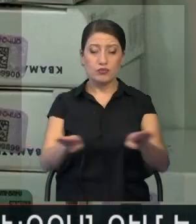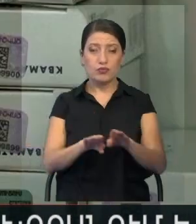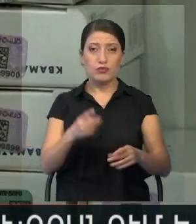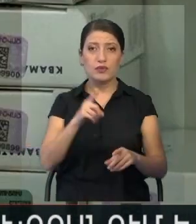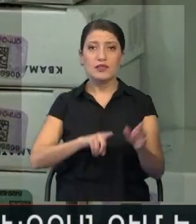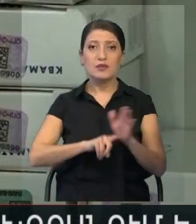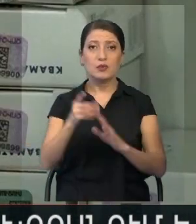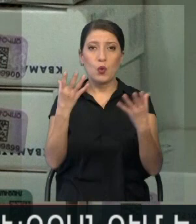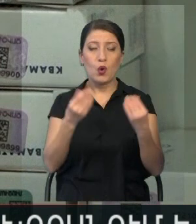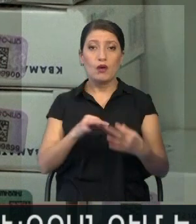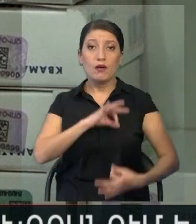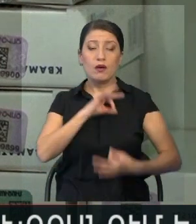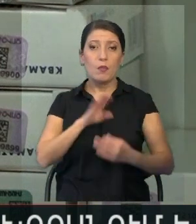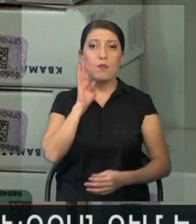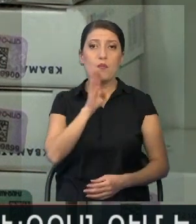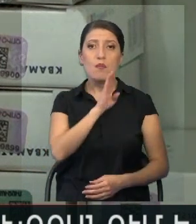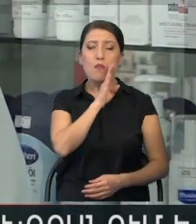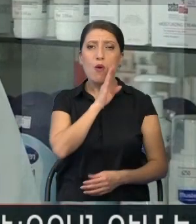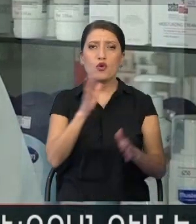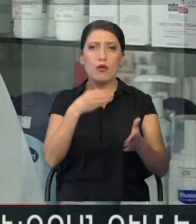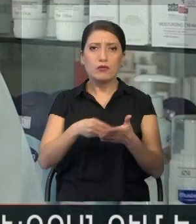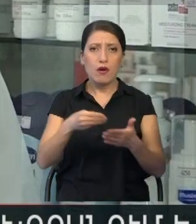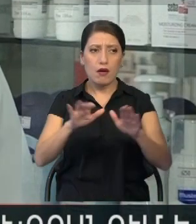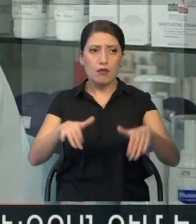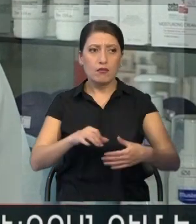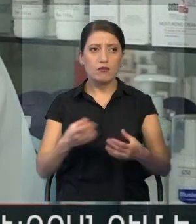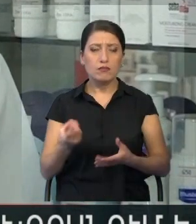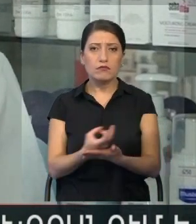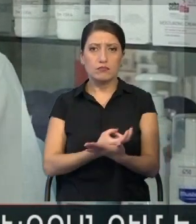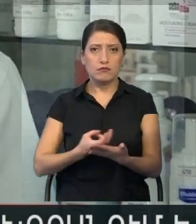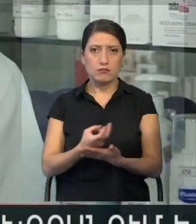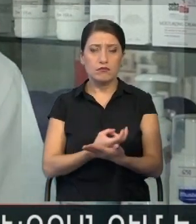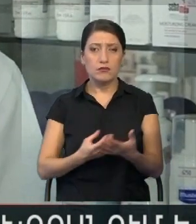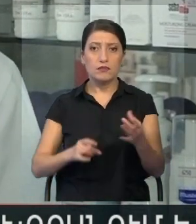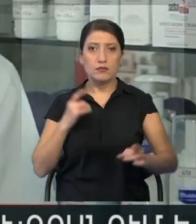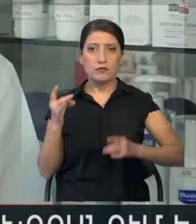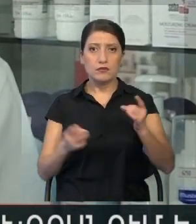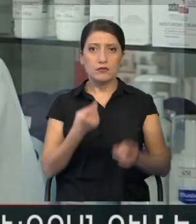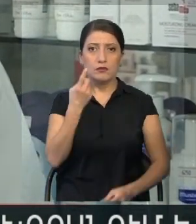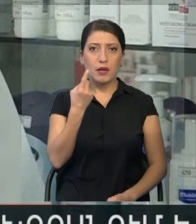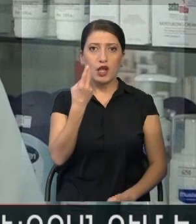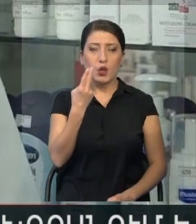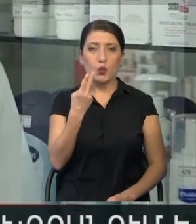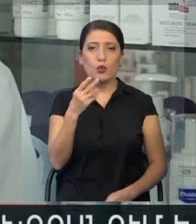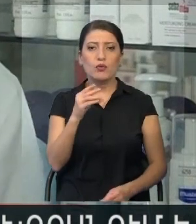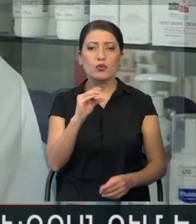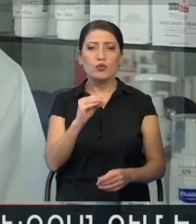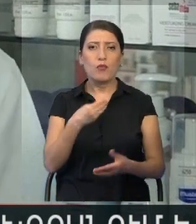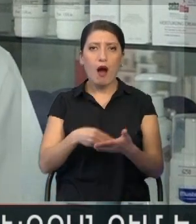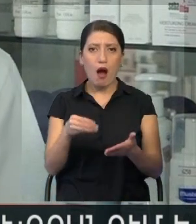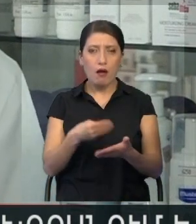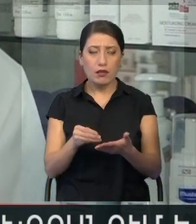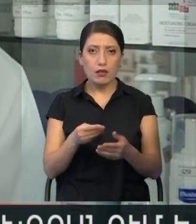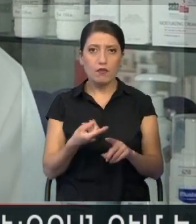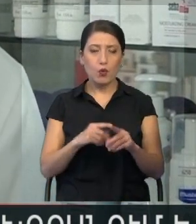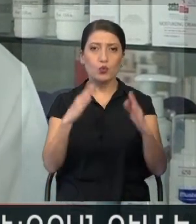խուճապահար մայրիկները տուփերով էին գնում։ Այն անհանգստությունը կարելի շատ վերցնել, որ 1-2 տուփ ավել լինի, ոչինչ, որ